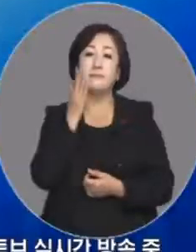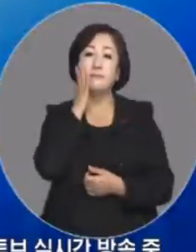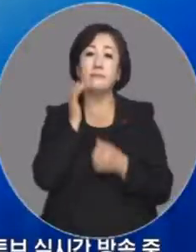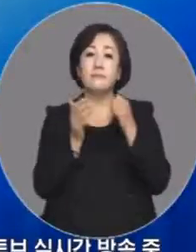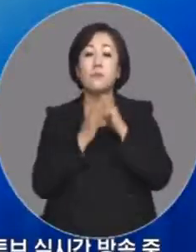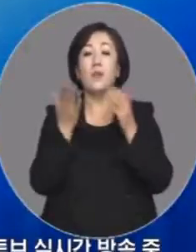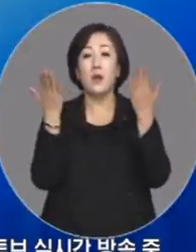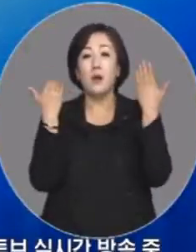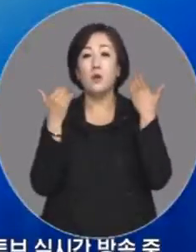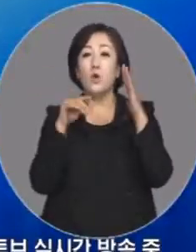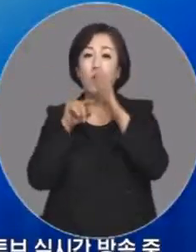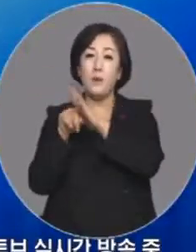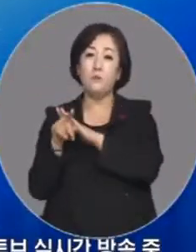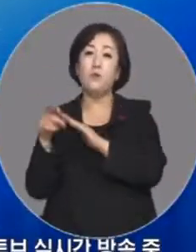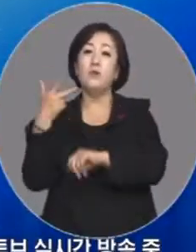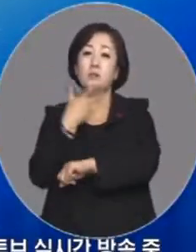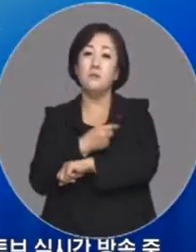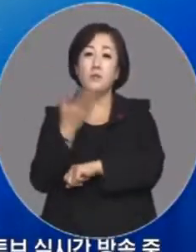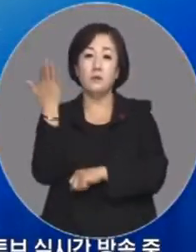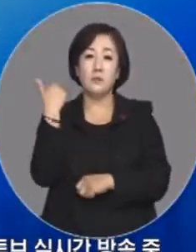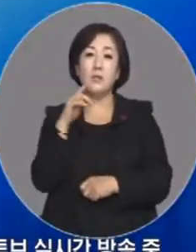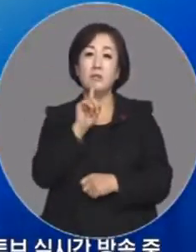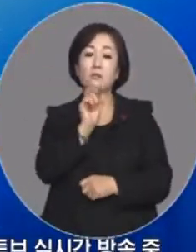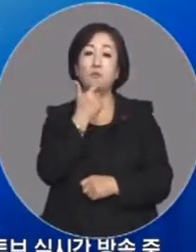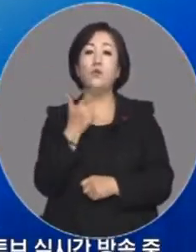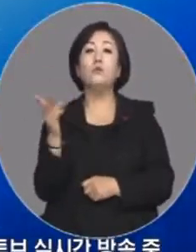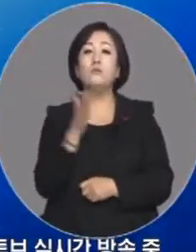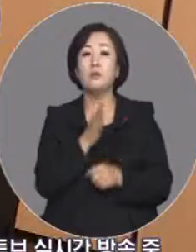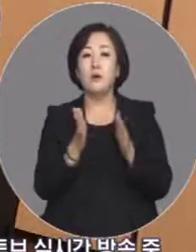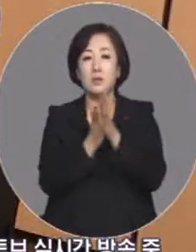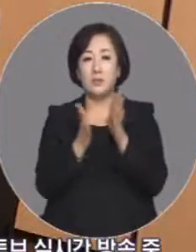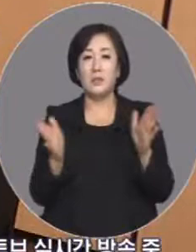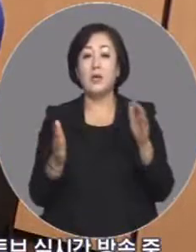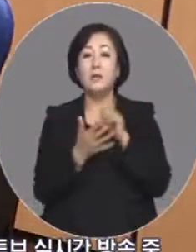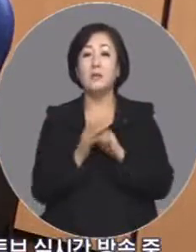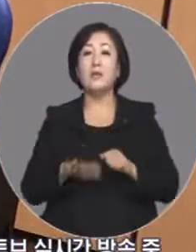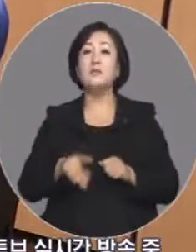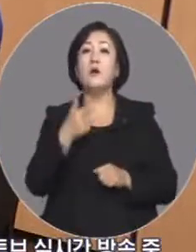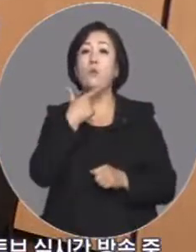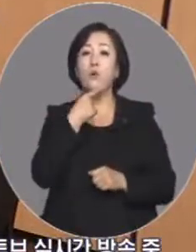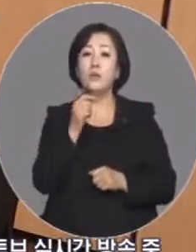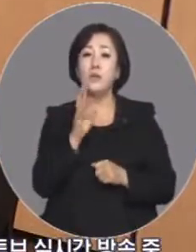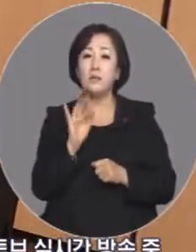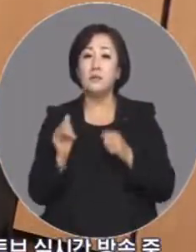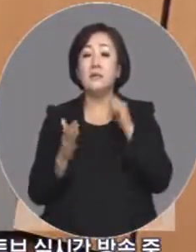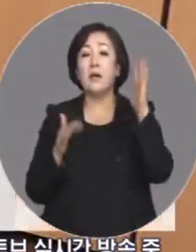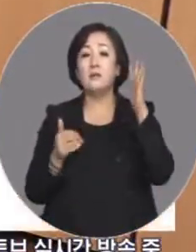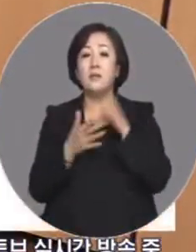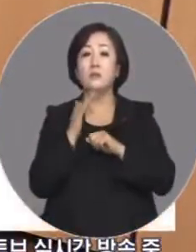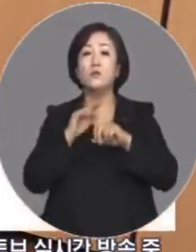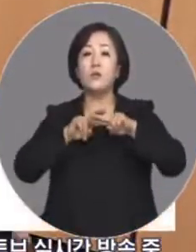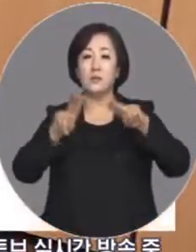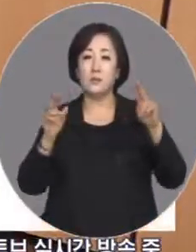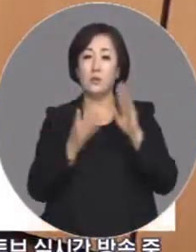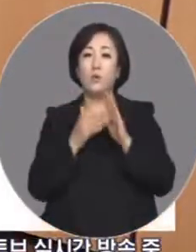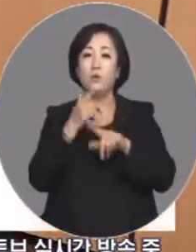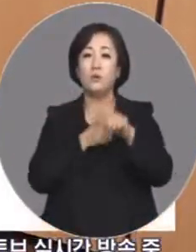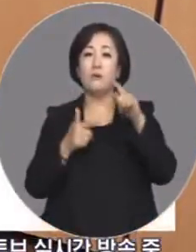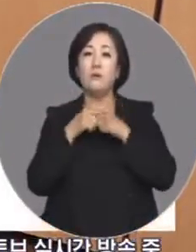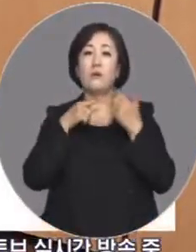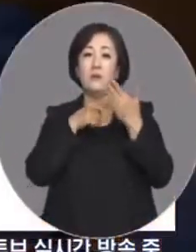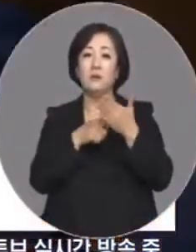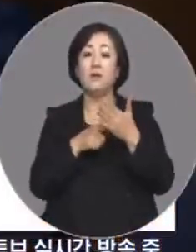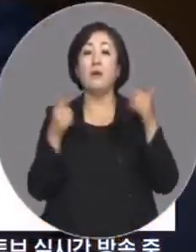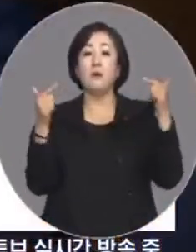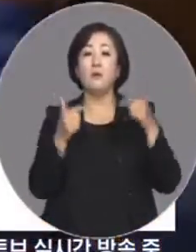울산에서 학교 방문 접종이 지난 16일부터 시작된 가운데 당초 희망자가 접종을 취소하는 등의 여파로